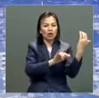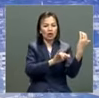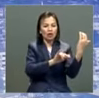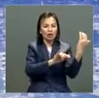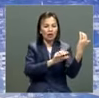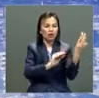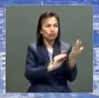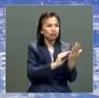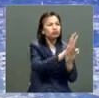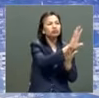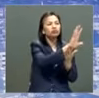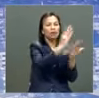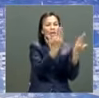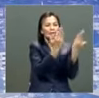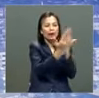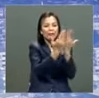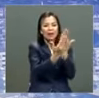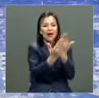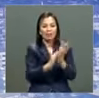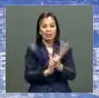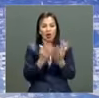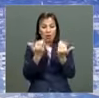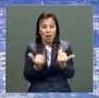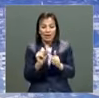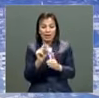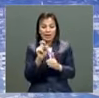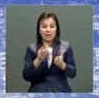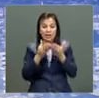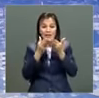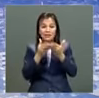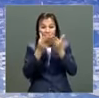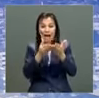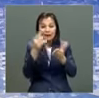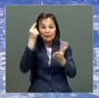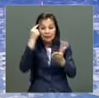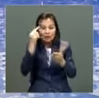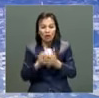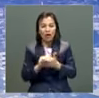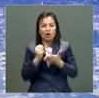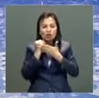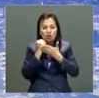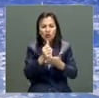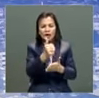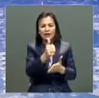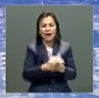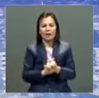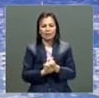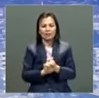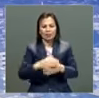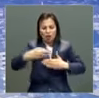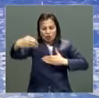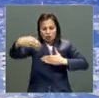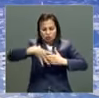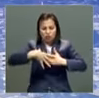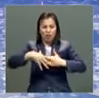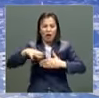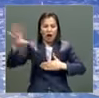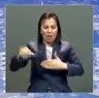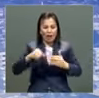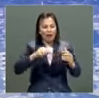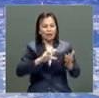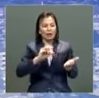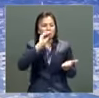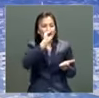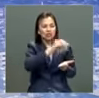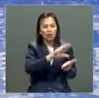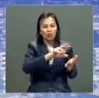าลก็บอกนะครับท่านคณบดีบอกว่าสามารถที่จะช่วยให้คนอื่นด้วยส่งมาเป็นไฟล์ภาพเลยครับเดี๋ยวเอาเข้าประมวลผล